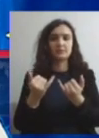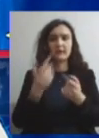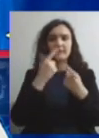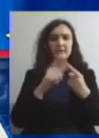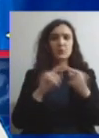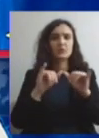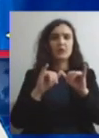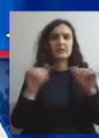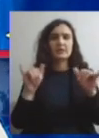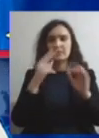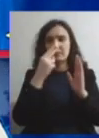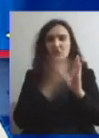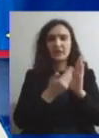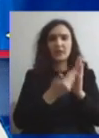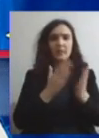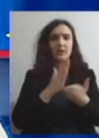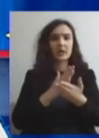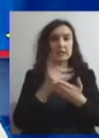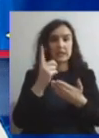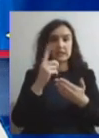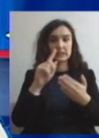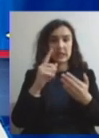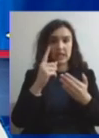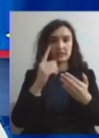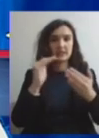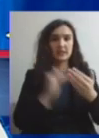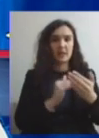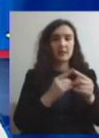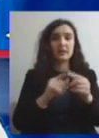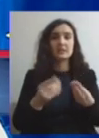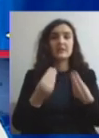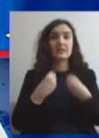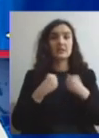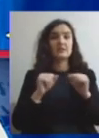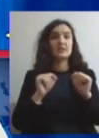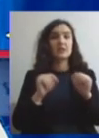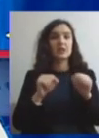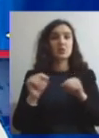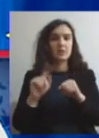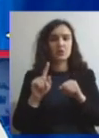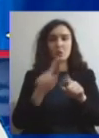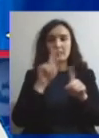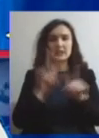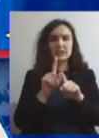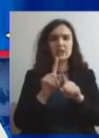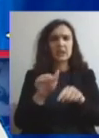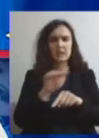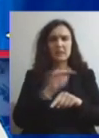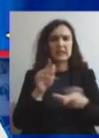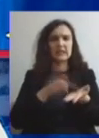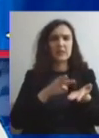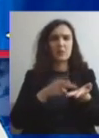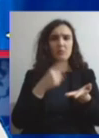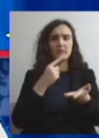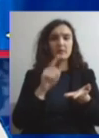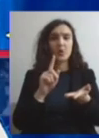გავრცელების კოეფიციენტი არის 1-ზე დაბალი, ეს გვაძლევს ჩვენ საშუალებას, რომ თითქმის მტკიცებულებით ვთქვათ, რომ 4-დან